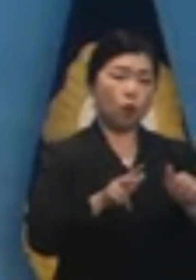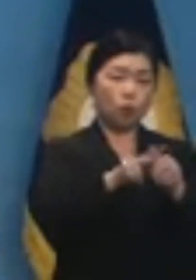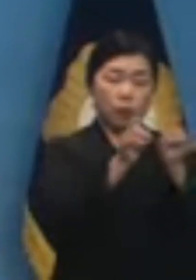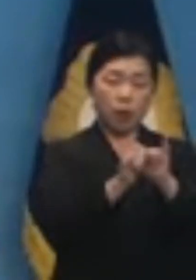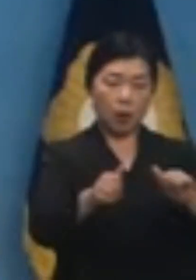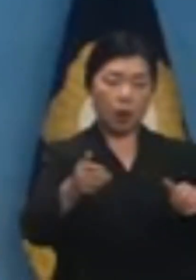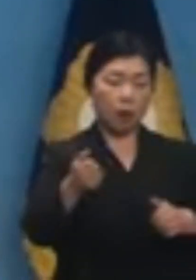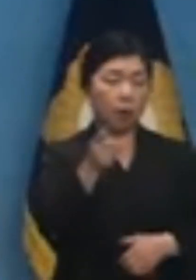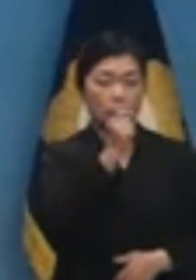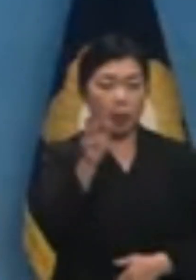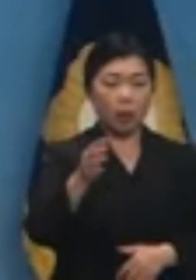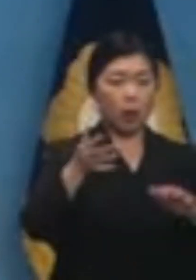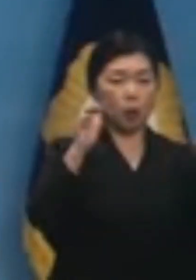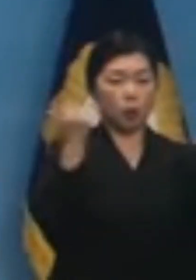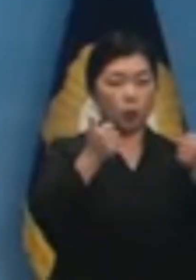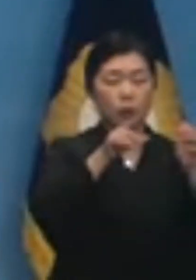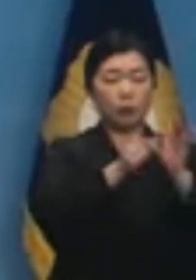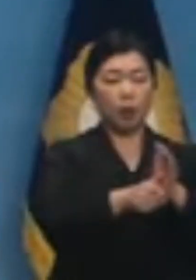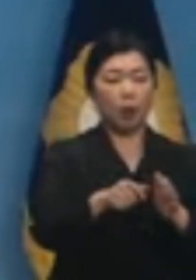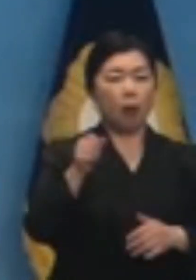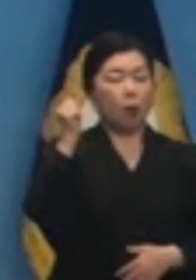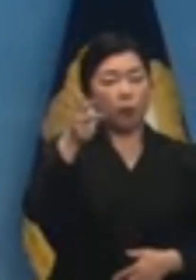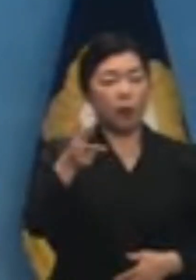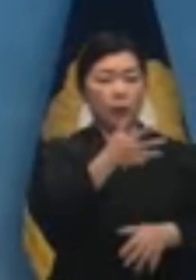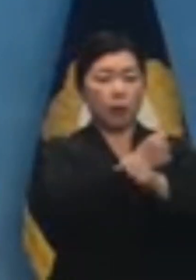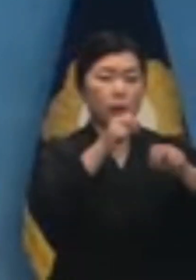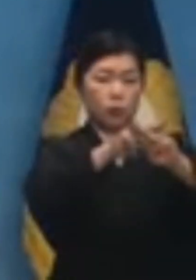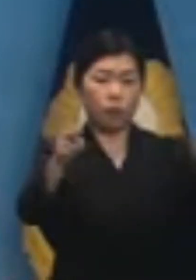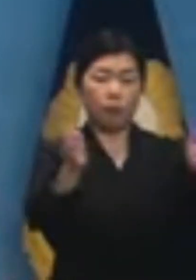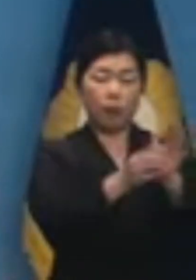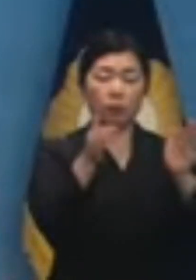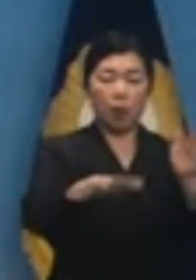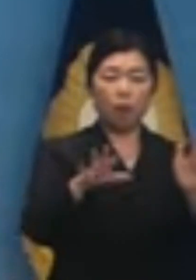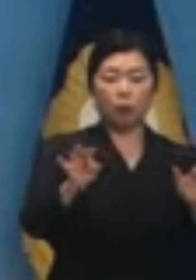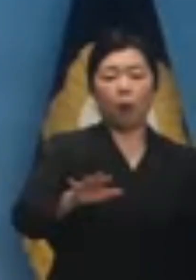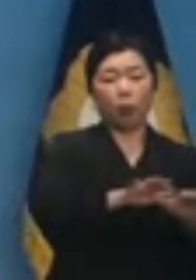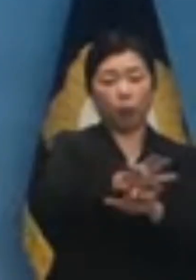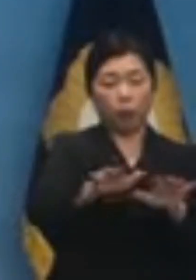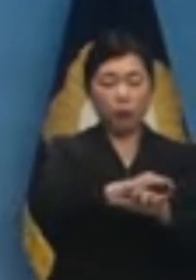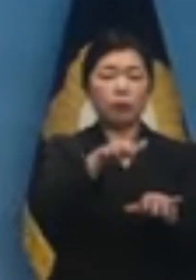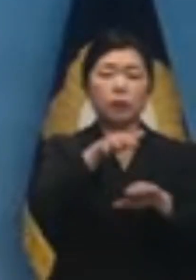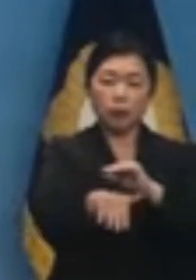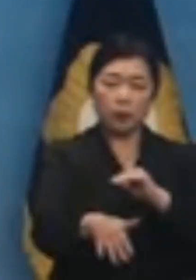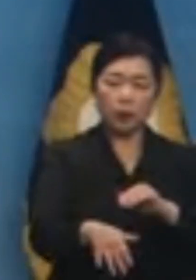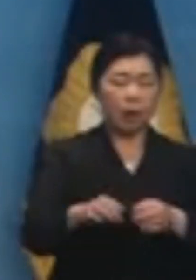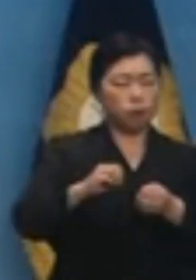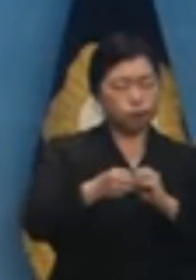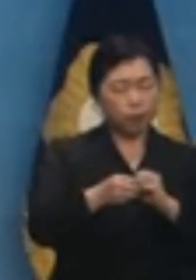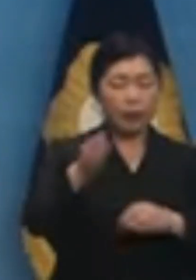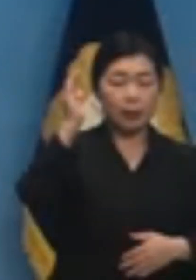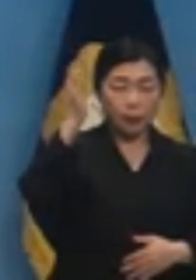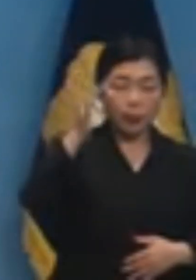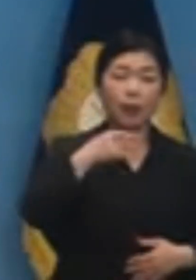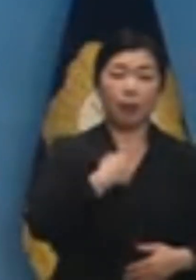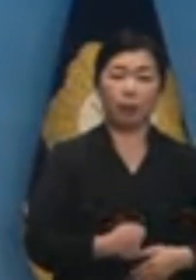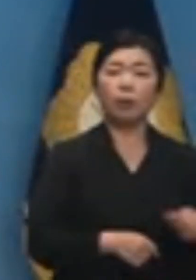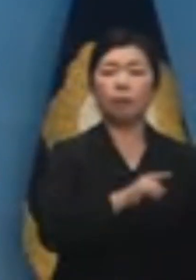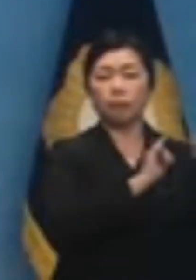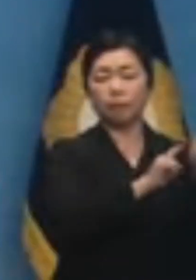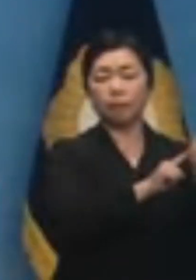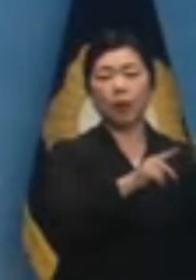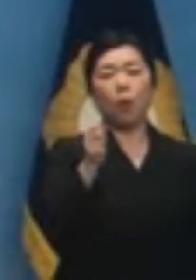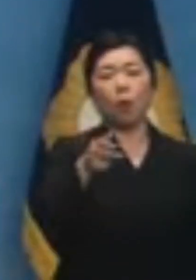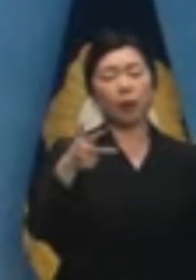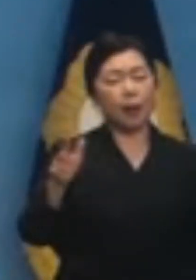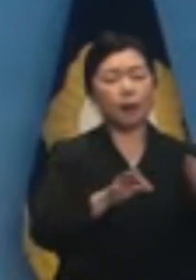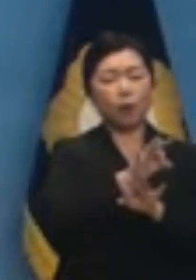호텔 예약을 취소해도 돈만 돌면 경제가 살아난다는 돈풀기식 괴짜 경제학이라고 주장한 이후 이른바